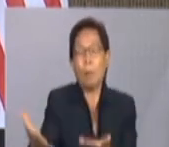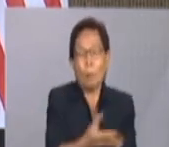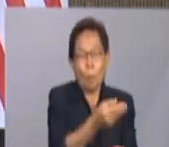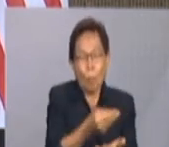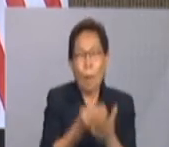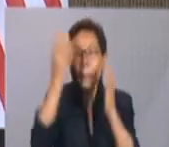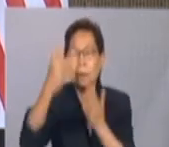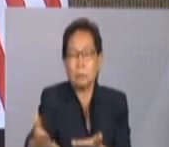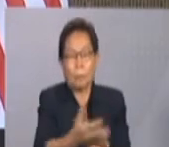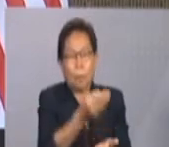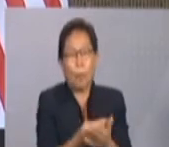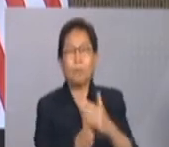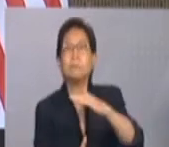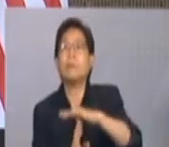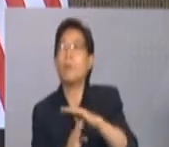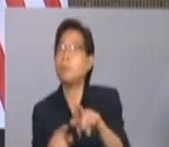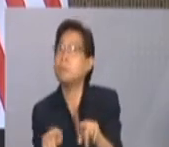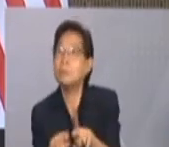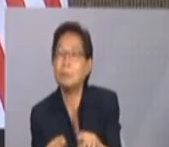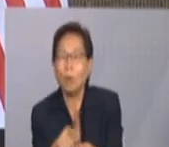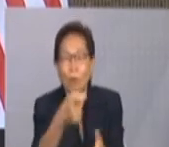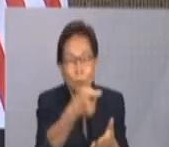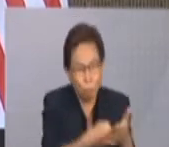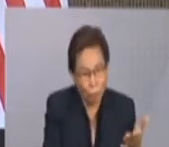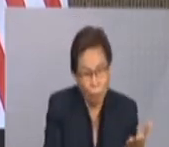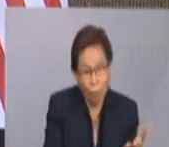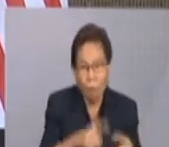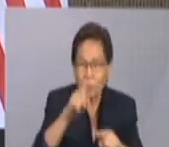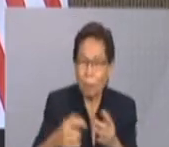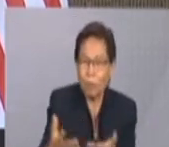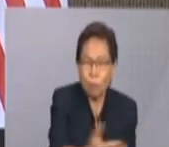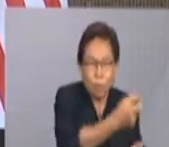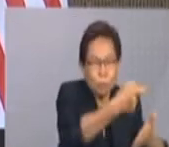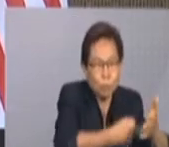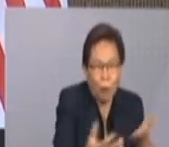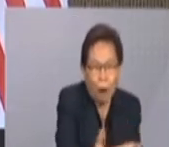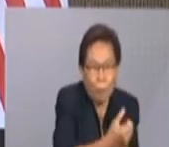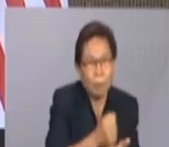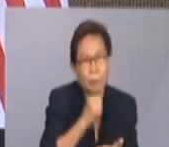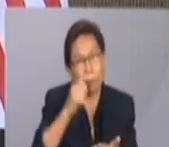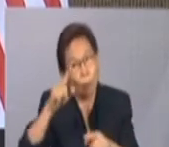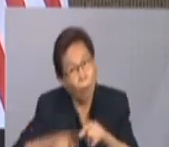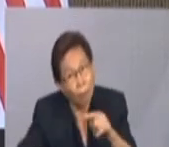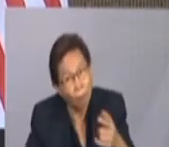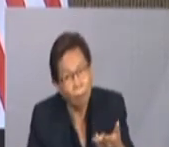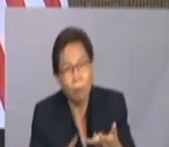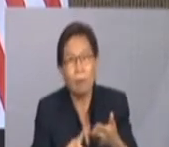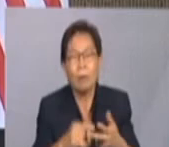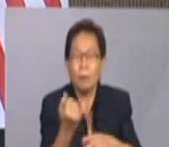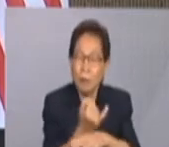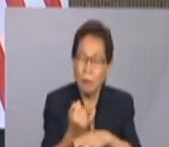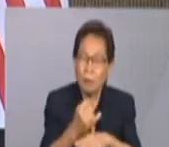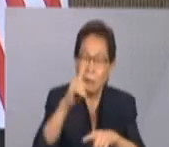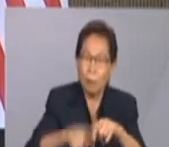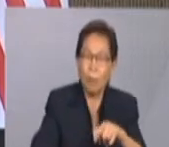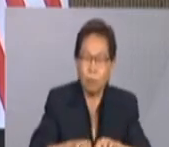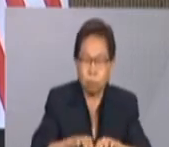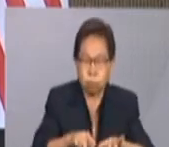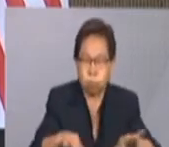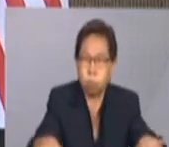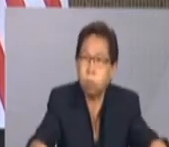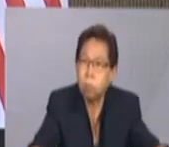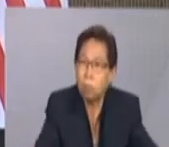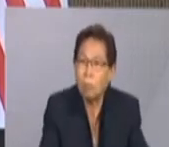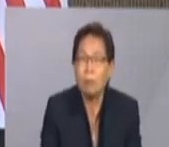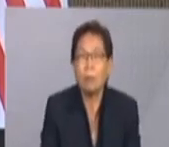pendapatan negara Cukai tak boleh dikutip hanya industri tak boleh berkembang